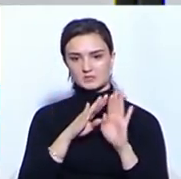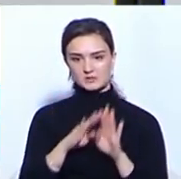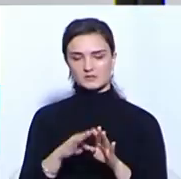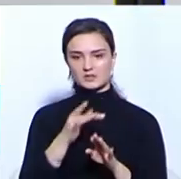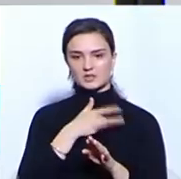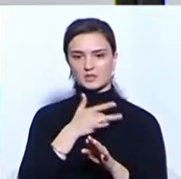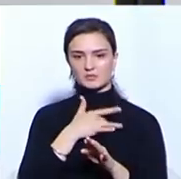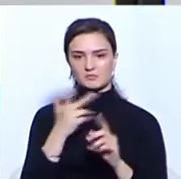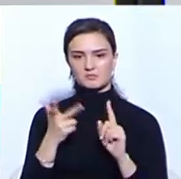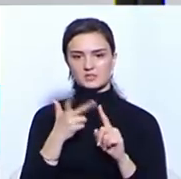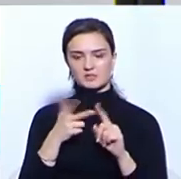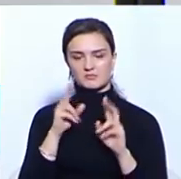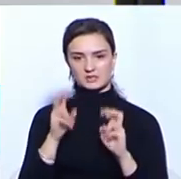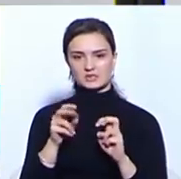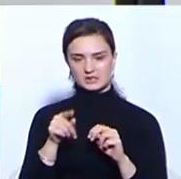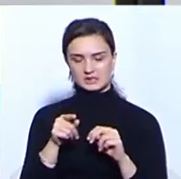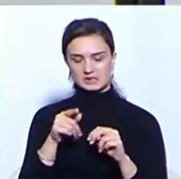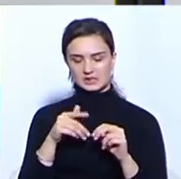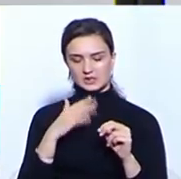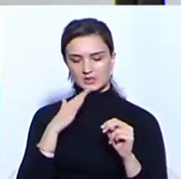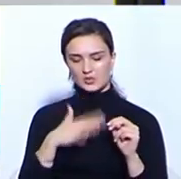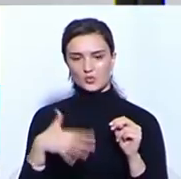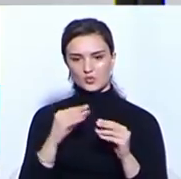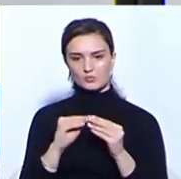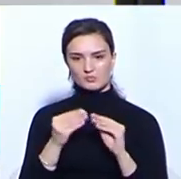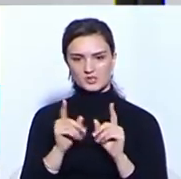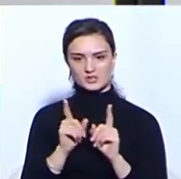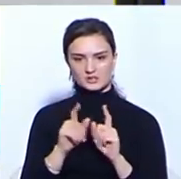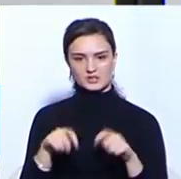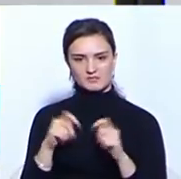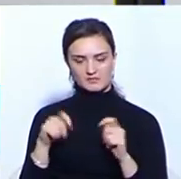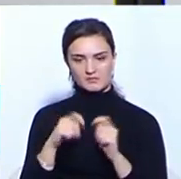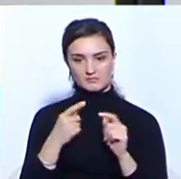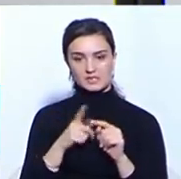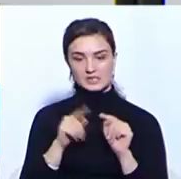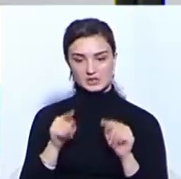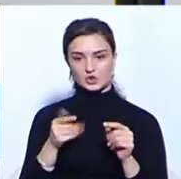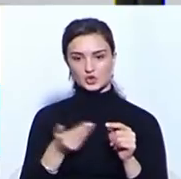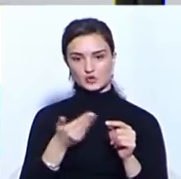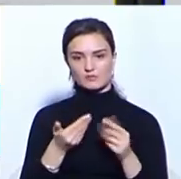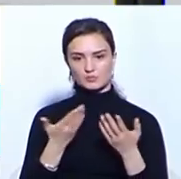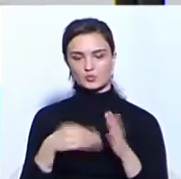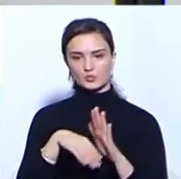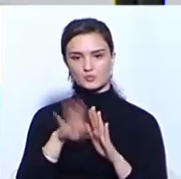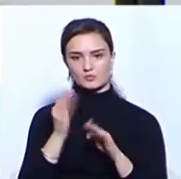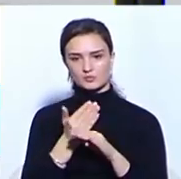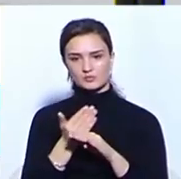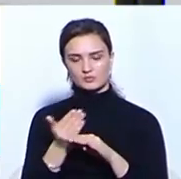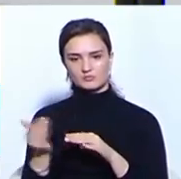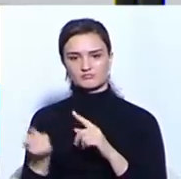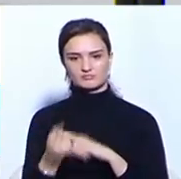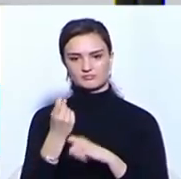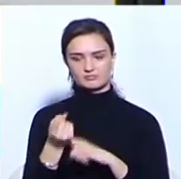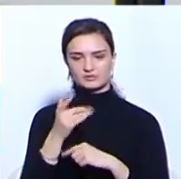დაახლოებით 13 გინეკოლოგიური პრობლემისა არის აი სწორედ ესეთი დარღვევები. და ისინი ცხოვრების უფრო მოგვიანებით ხანაში